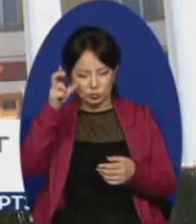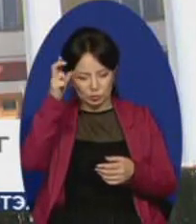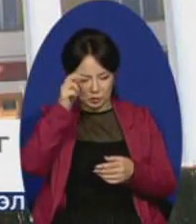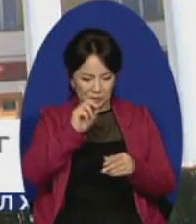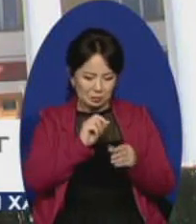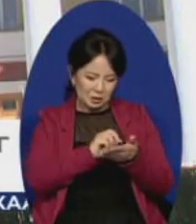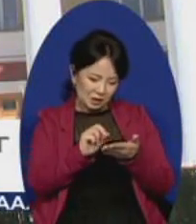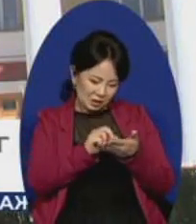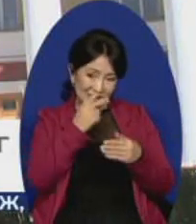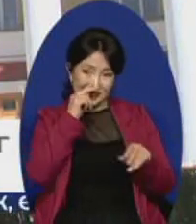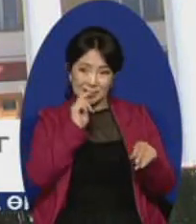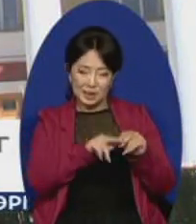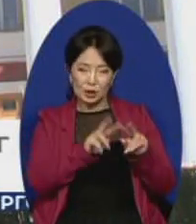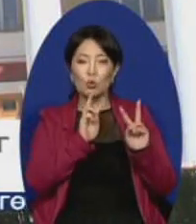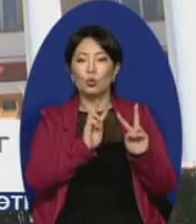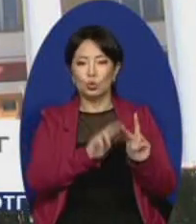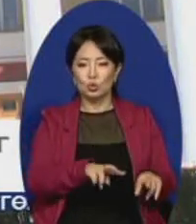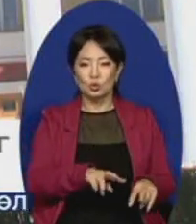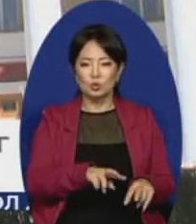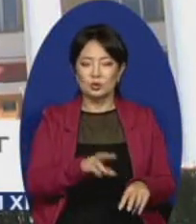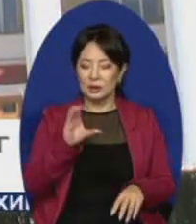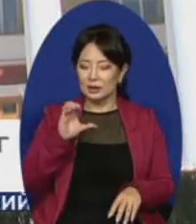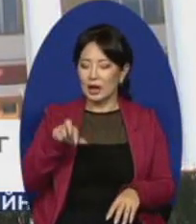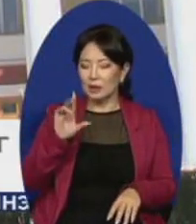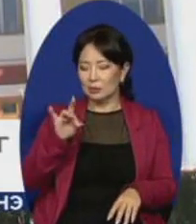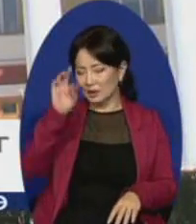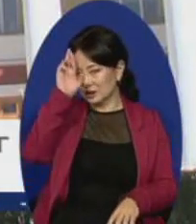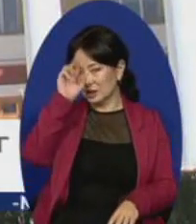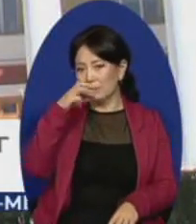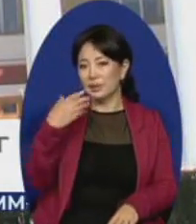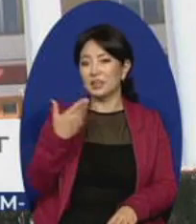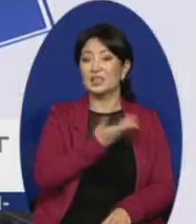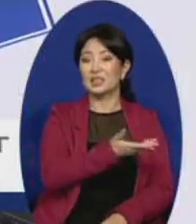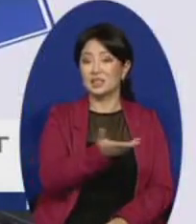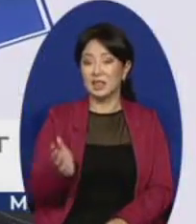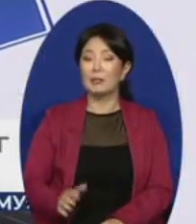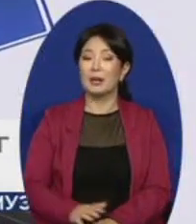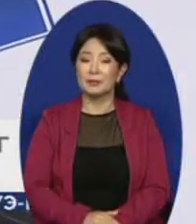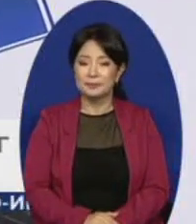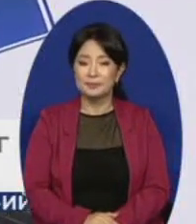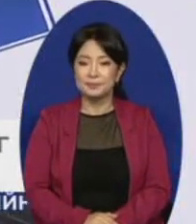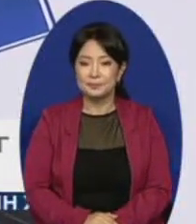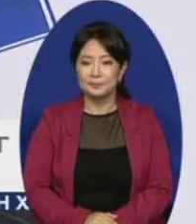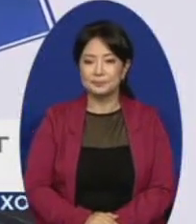бичиг баримтанд хийх шалгалтаа үргэлжлүүлнэ гэдгээ салбарын яамнаас мэдэгдсэн.